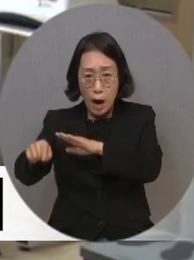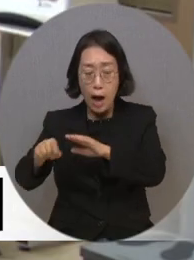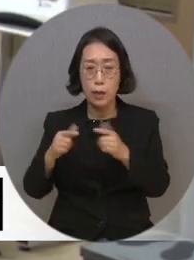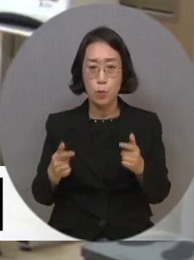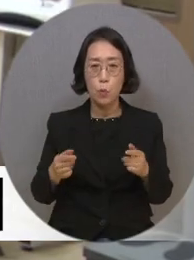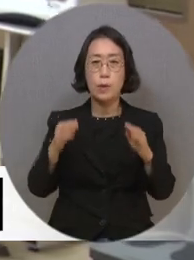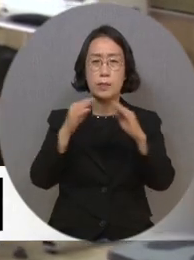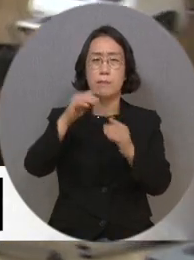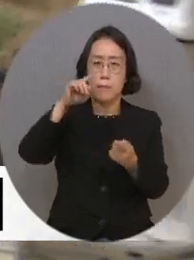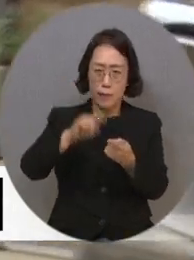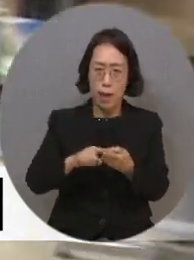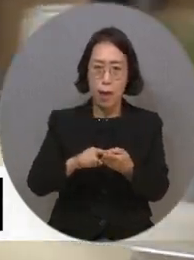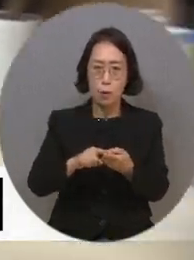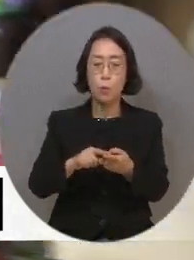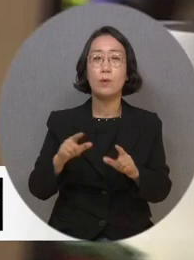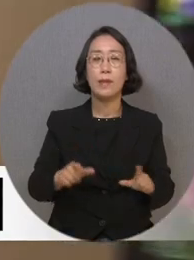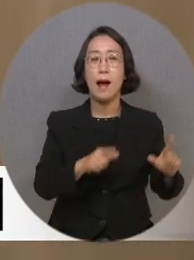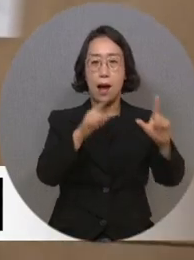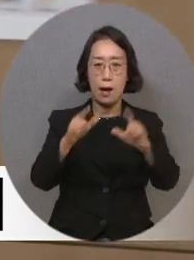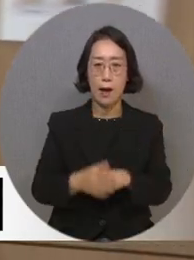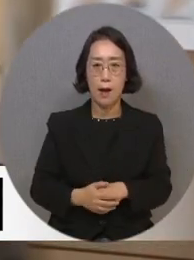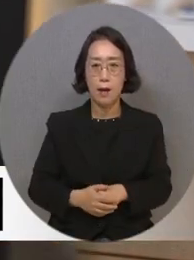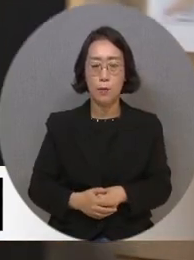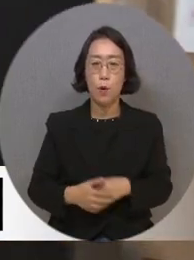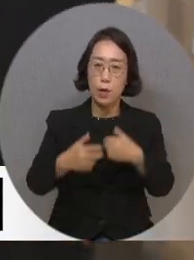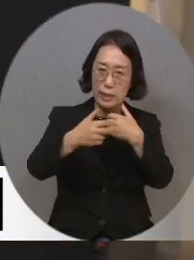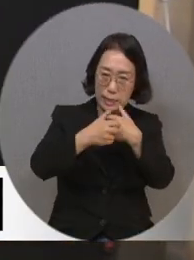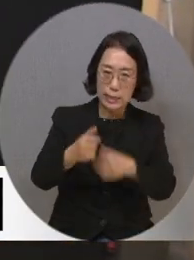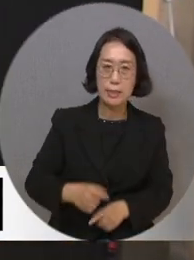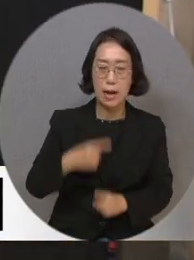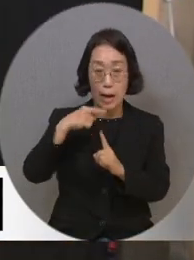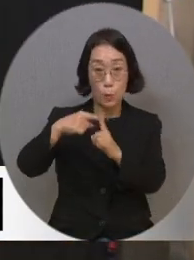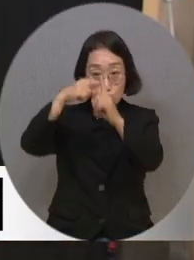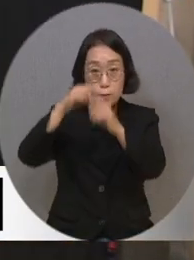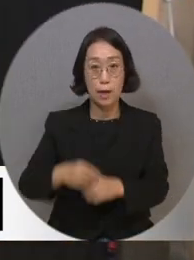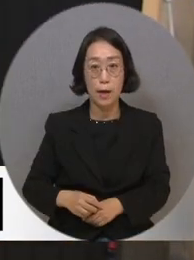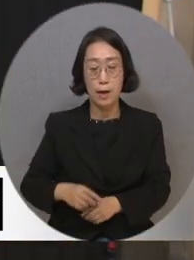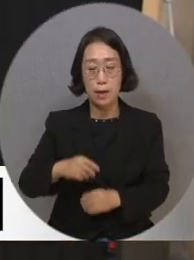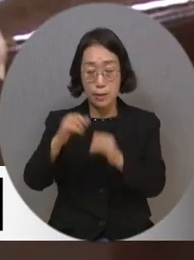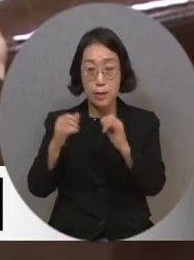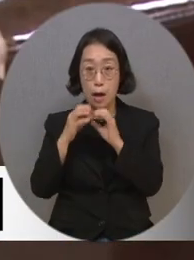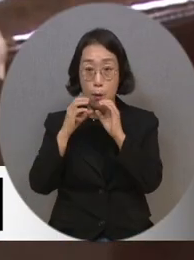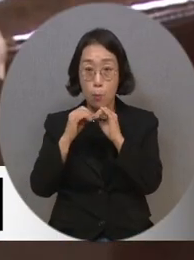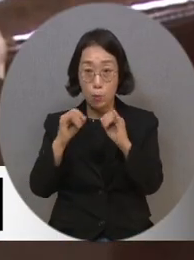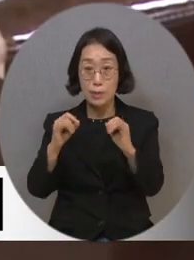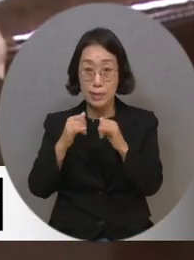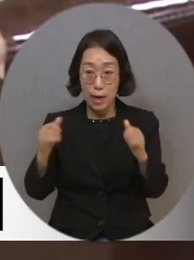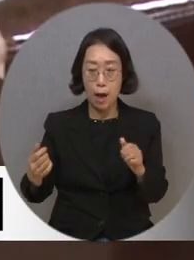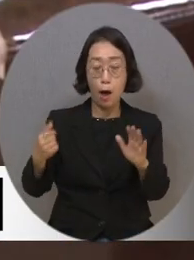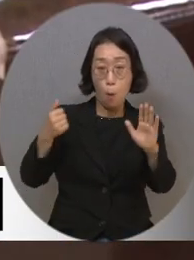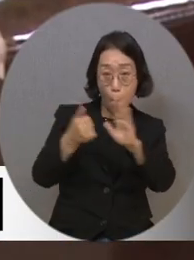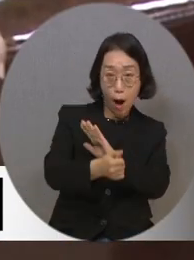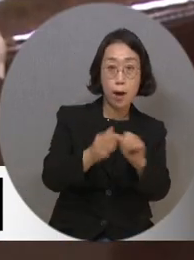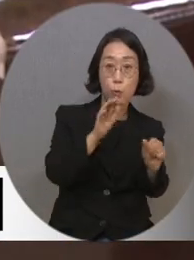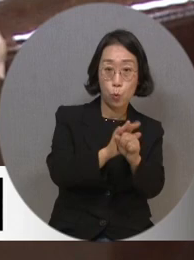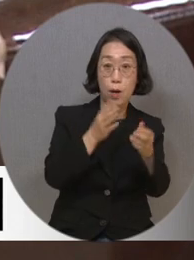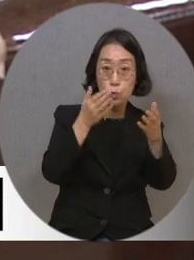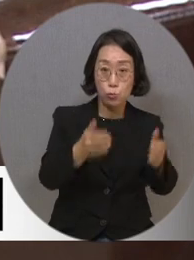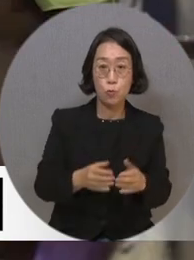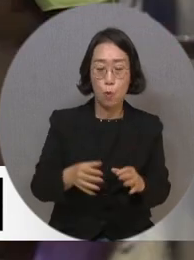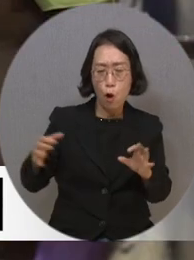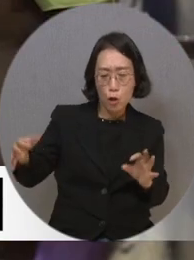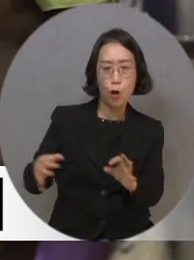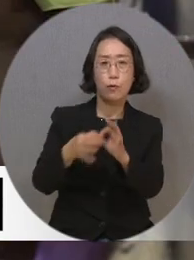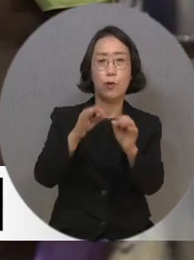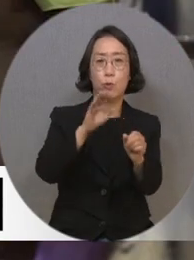있도록 의사와 간호사 사회 복지사가 직접 집을 방문해 의료 서비스를 제공하고 필요한 지역사 서비스를